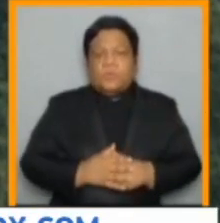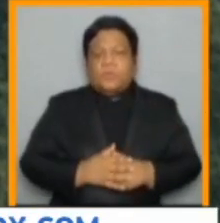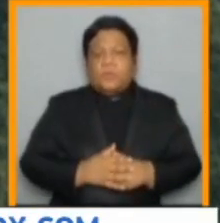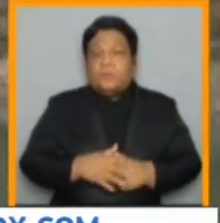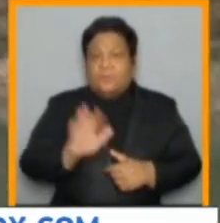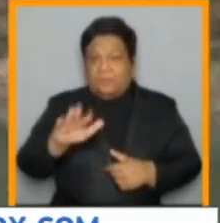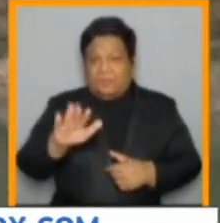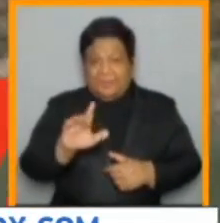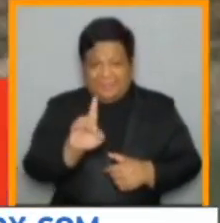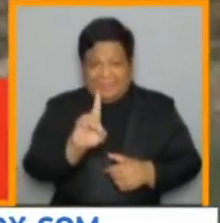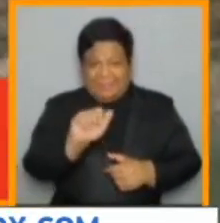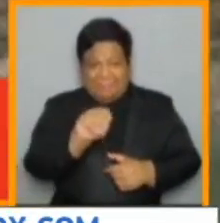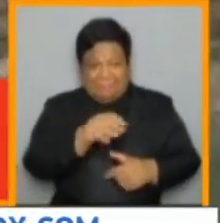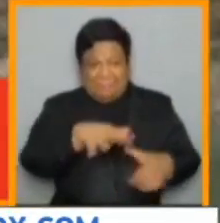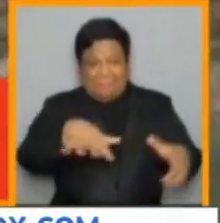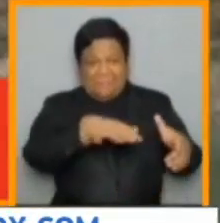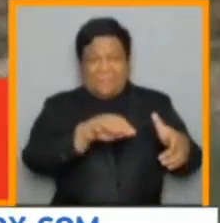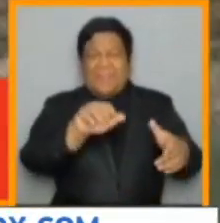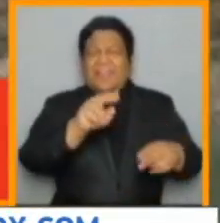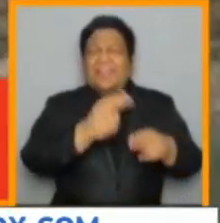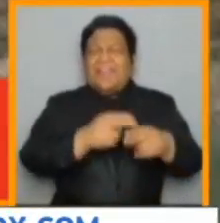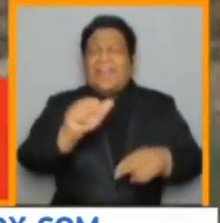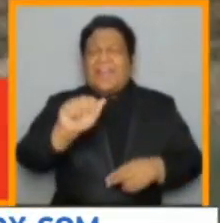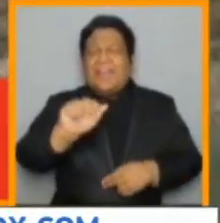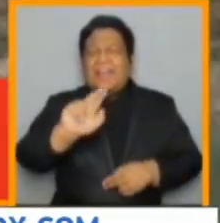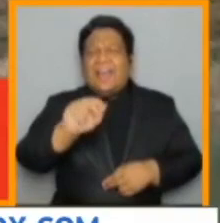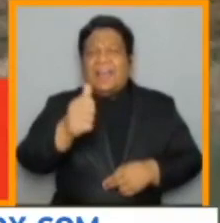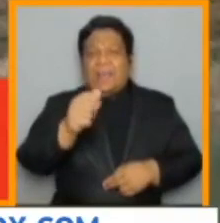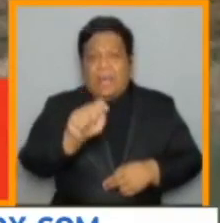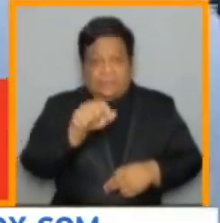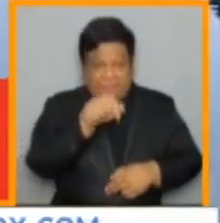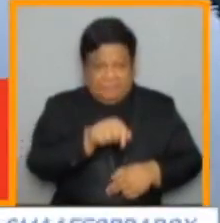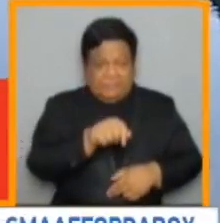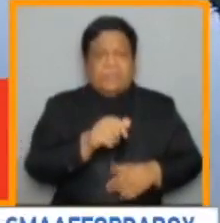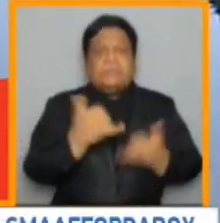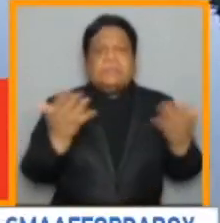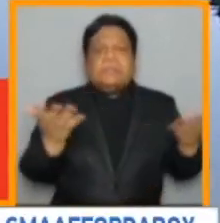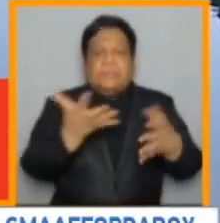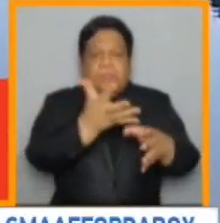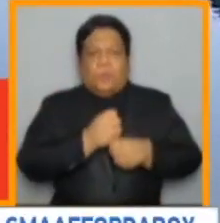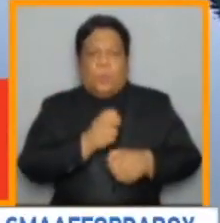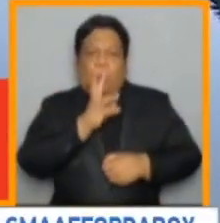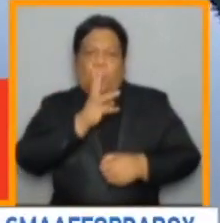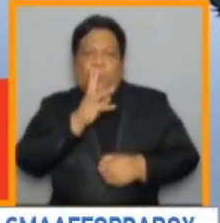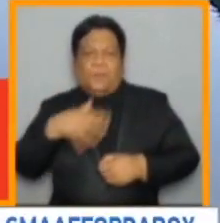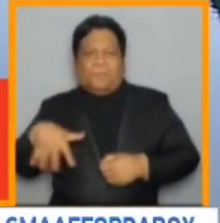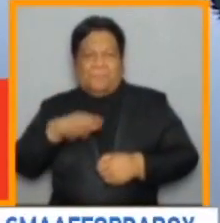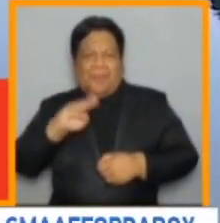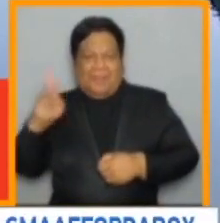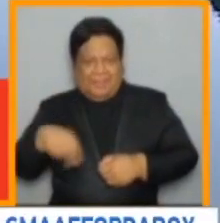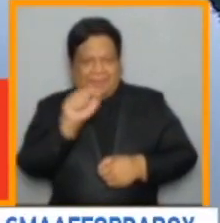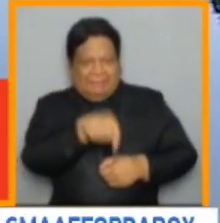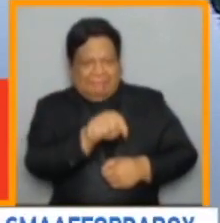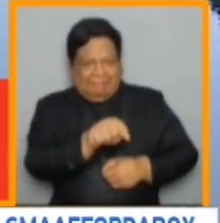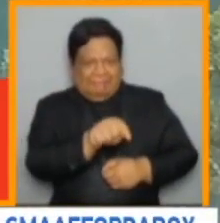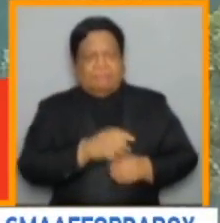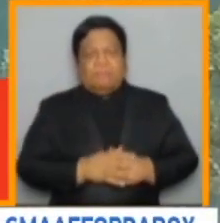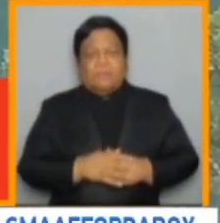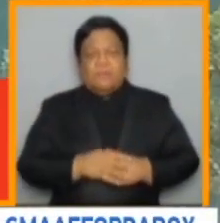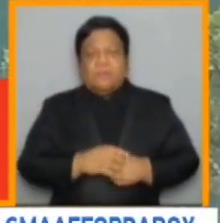ng 96% ng tubig sa Metro Manila. Sa tala po ng pag-asa, hanggang alas 6 ng umaga kahapon,